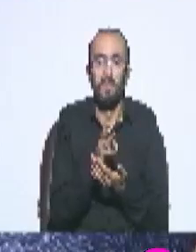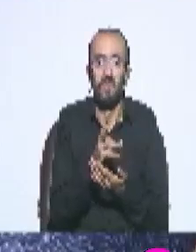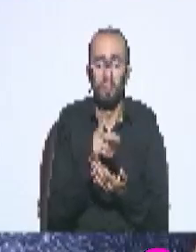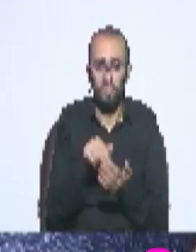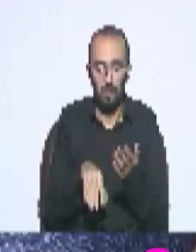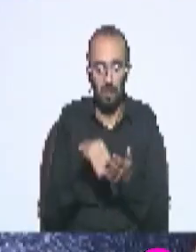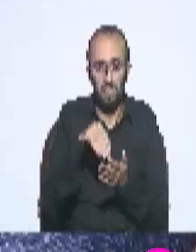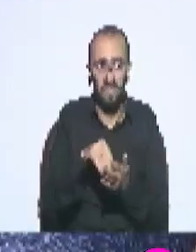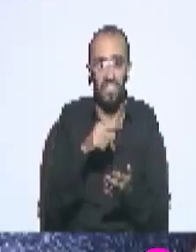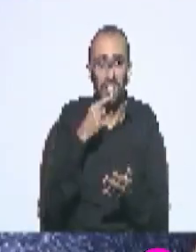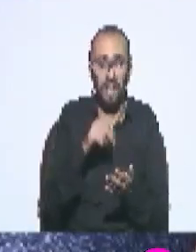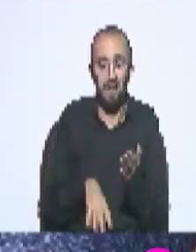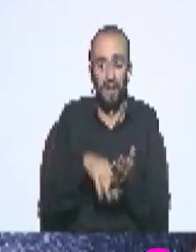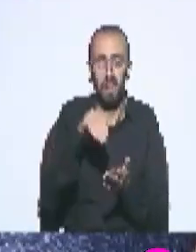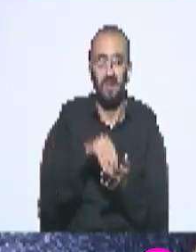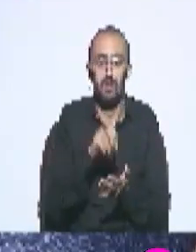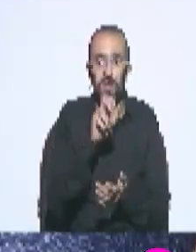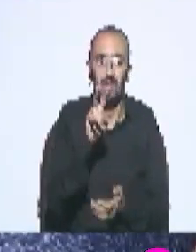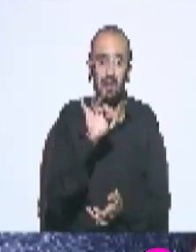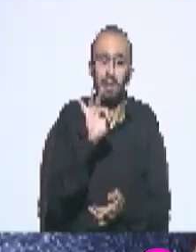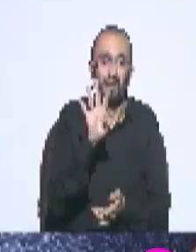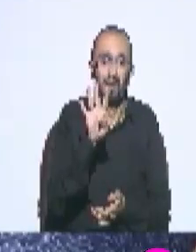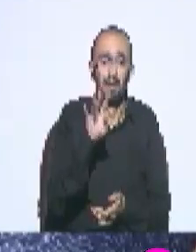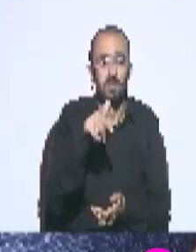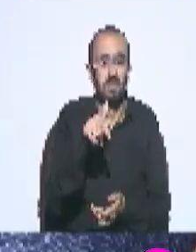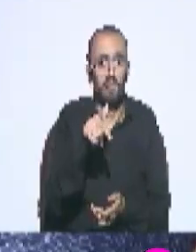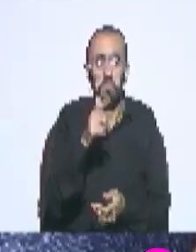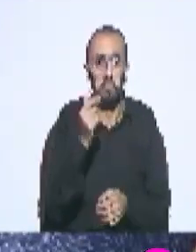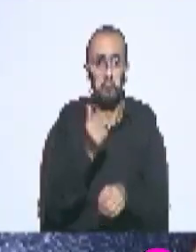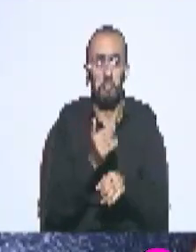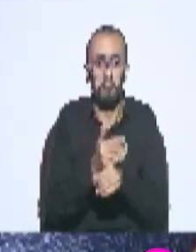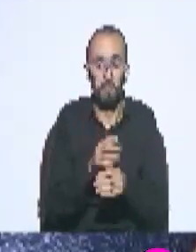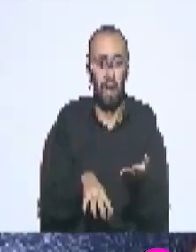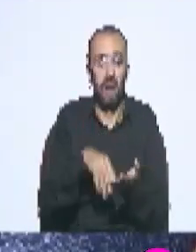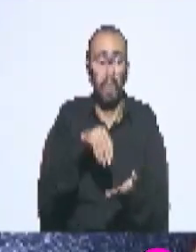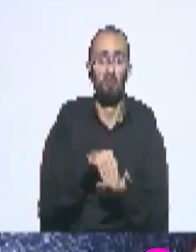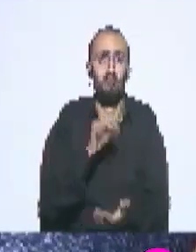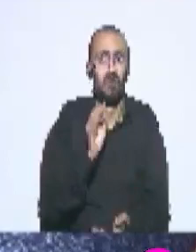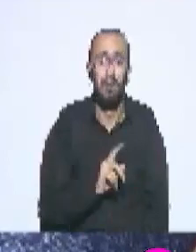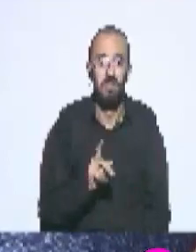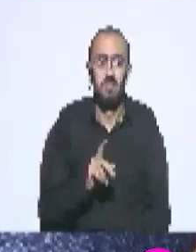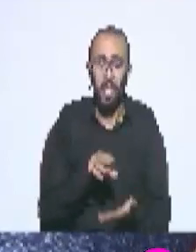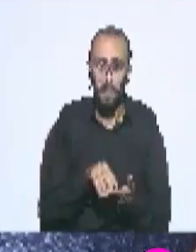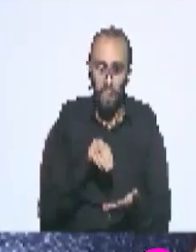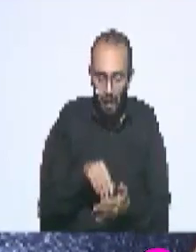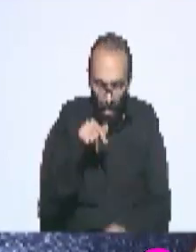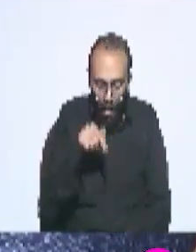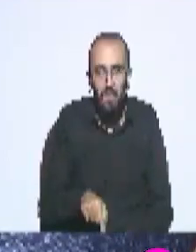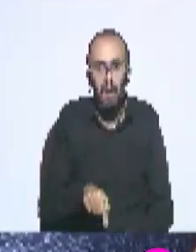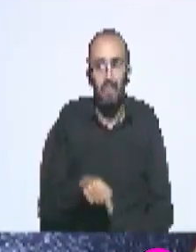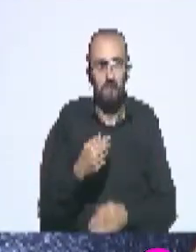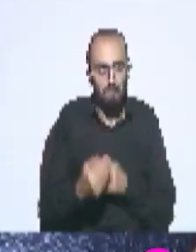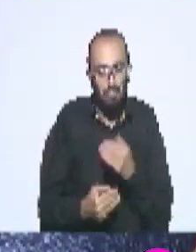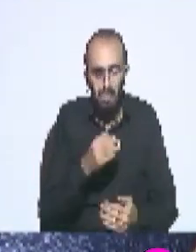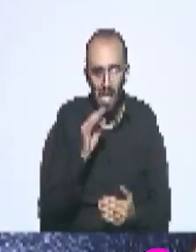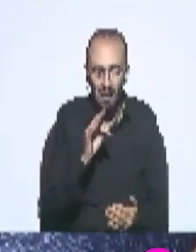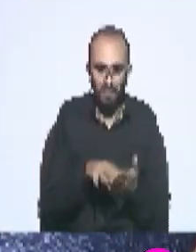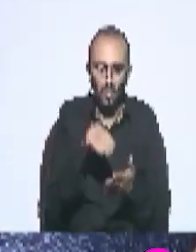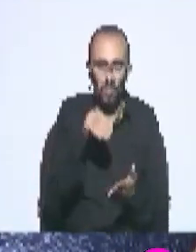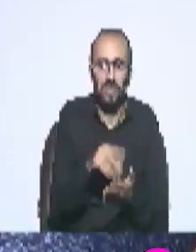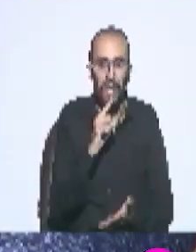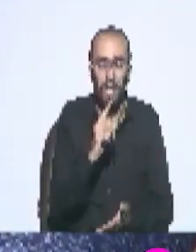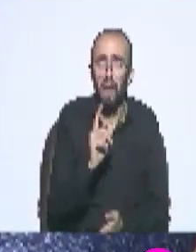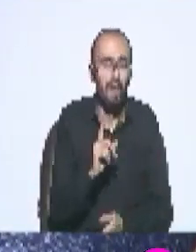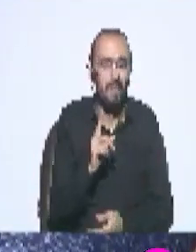بدايه السنه يعني في ناس بتيجي في شهر اثنين شهر لاثه شهر سته مش هستنى بدايه السنه لا ابدا النهارده هتشوف تغيير في نفسك في اخر